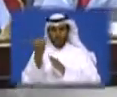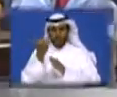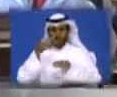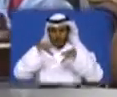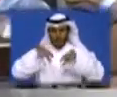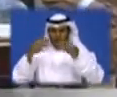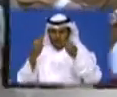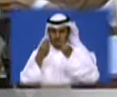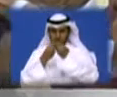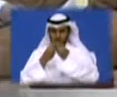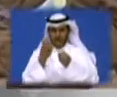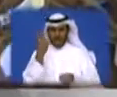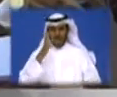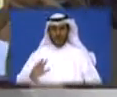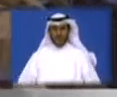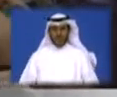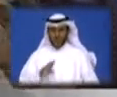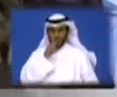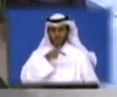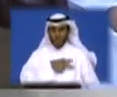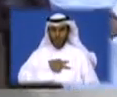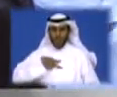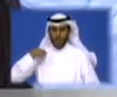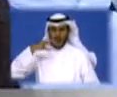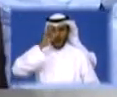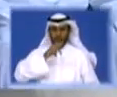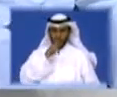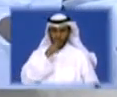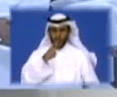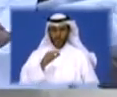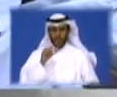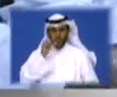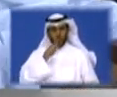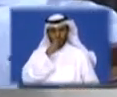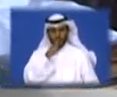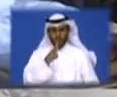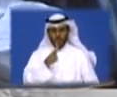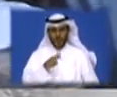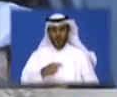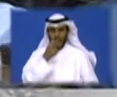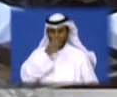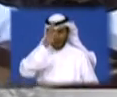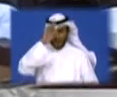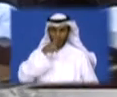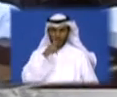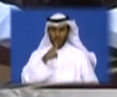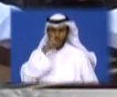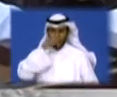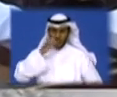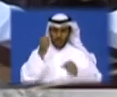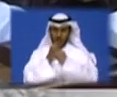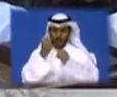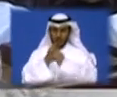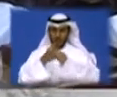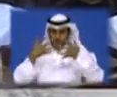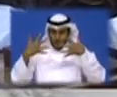البلدين الشقيقين. وأضاف الغانم أنه أكد للدكتور الجعفري خلال اللقاء أهمية توحيد الجهود